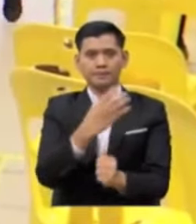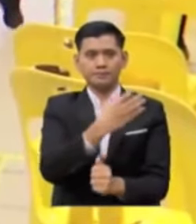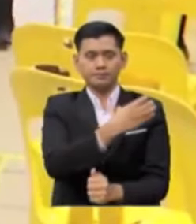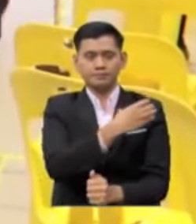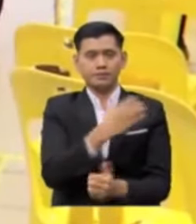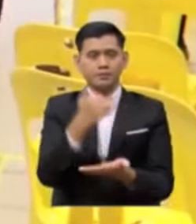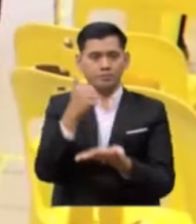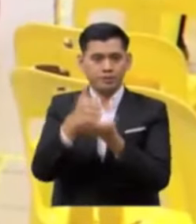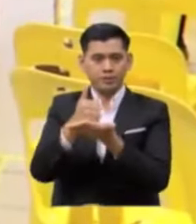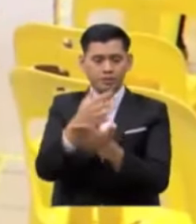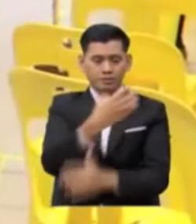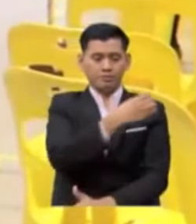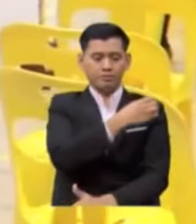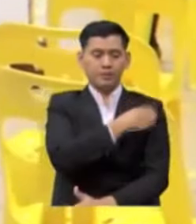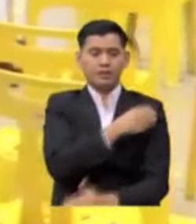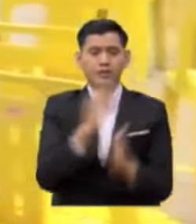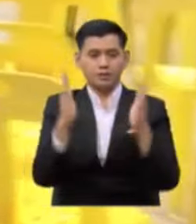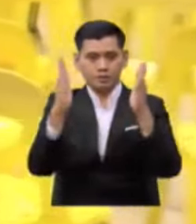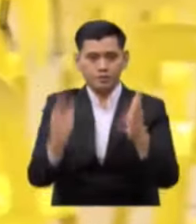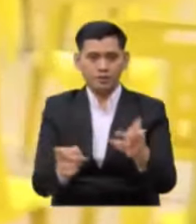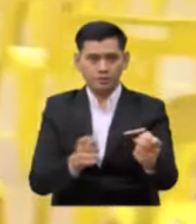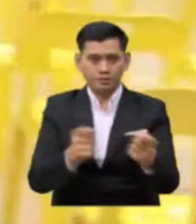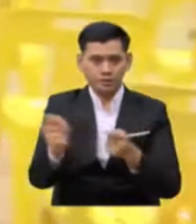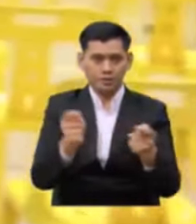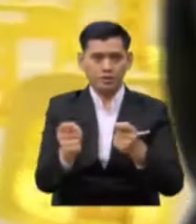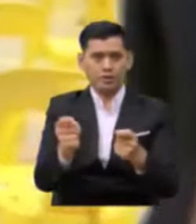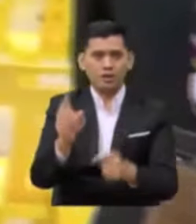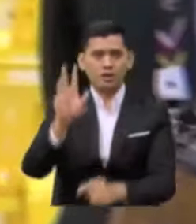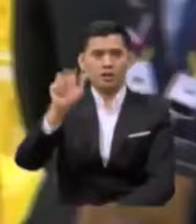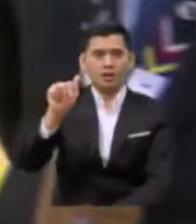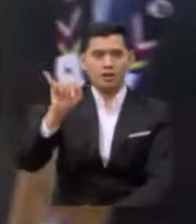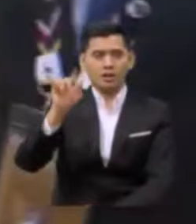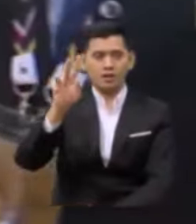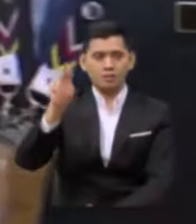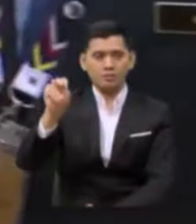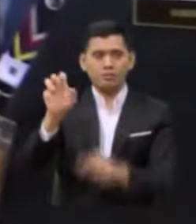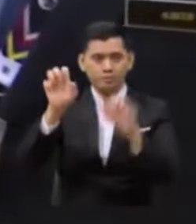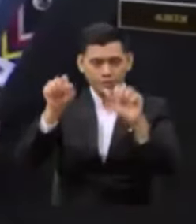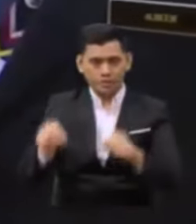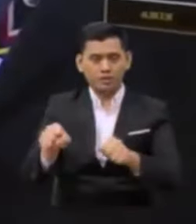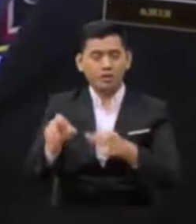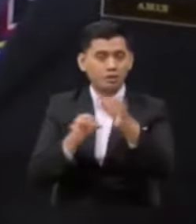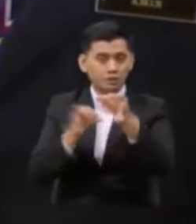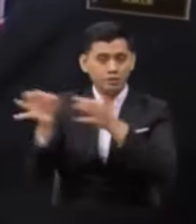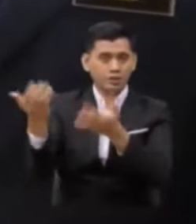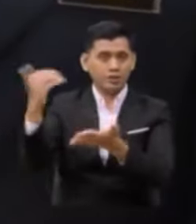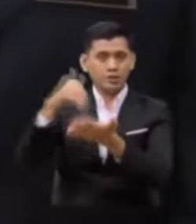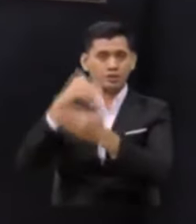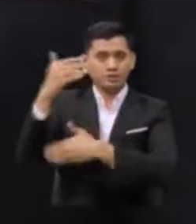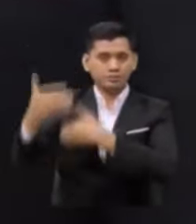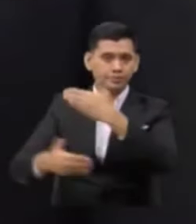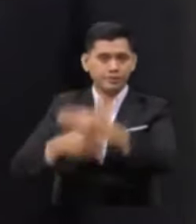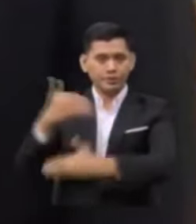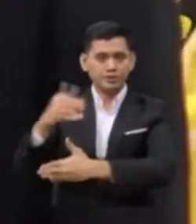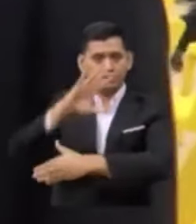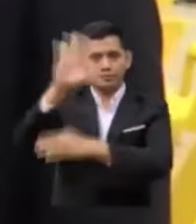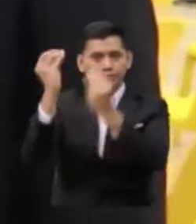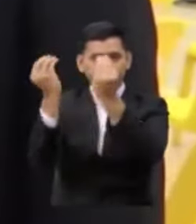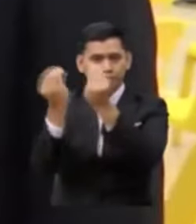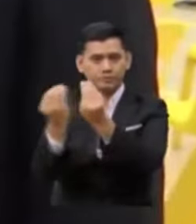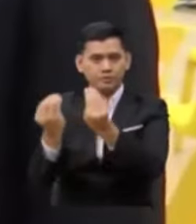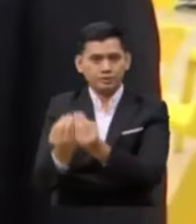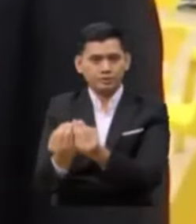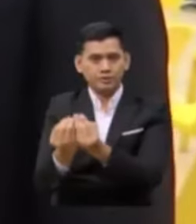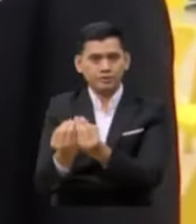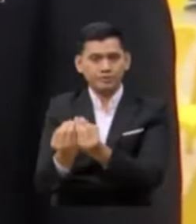penolong pegawai pengurus iaitu Muhammad Amin Jaafar. Baiklah tuan, boleh tuan jelaskan sedikit mengenai proses penyembelihan undi hari ini di